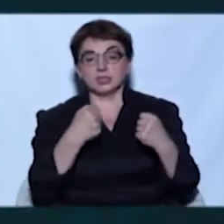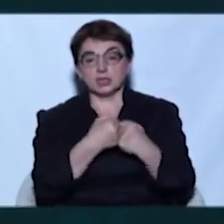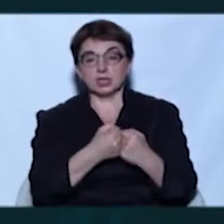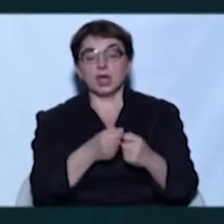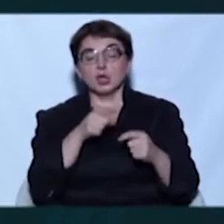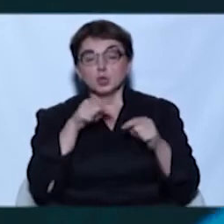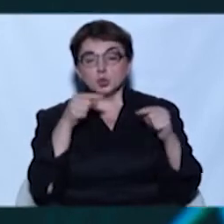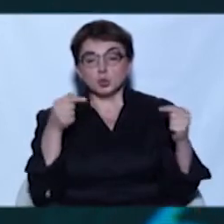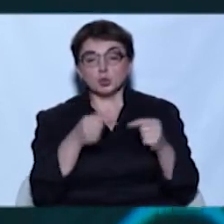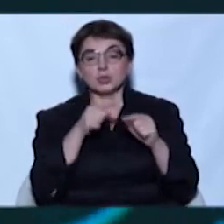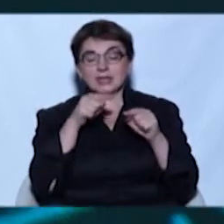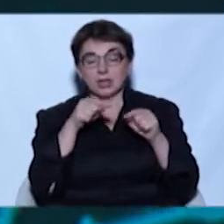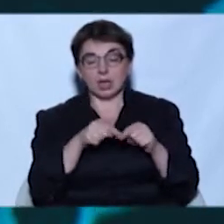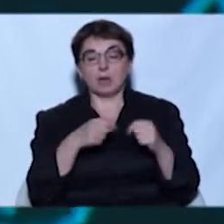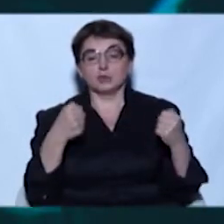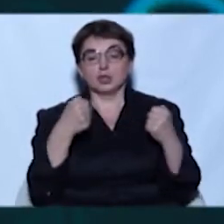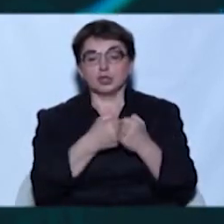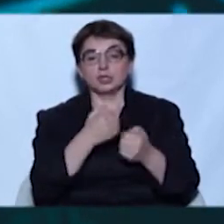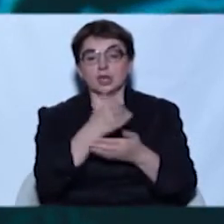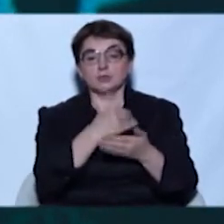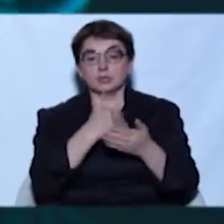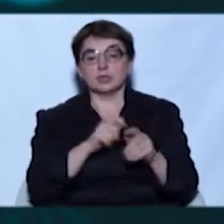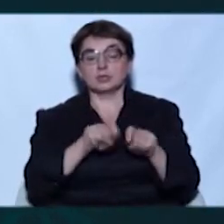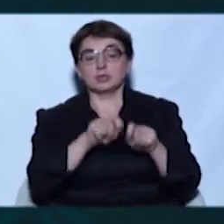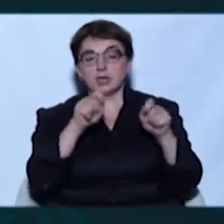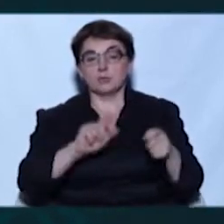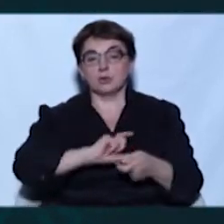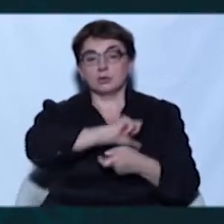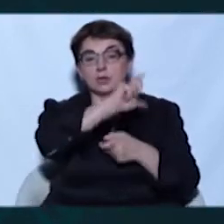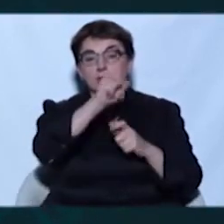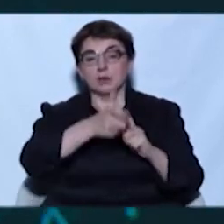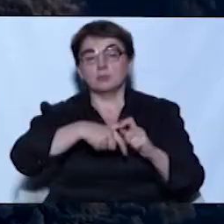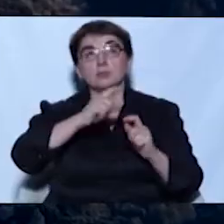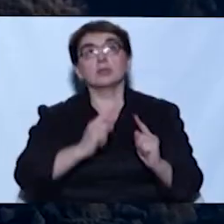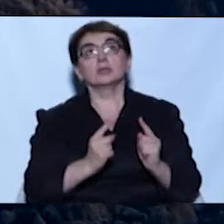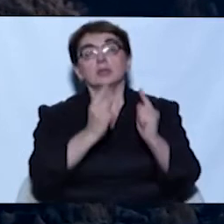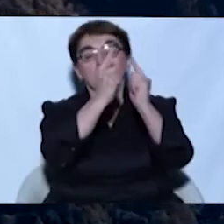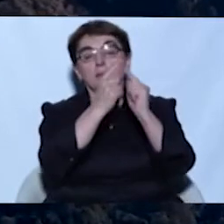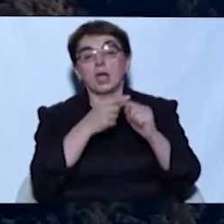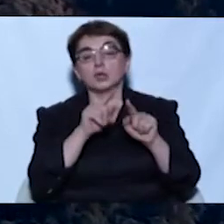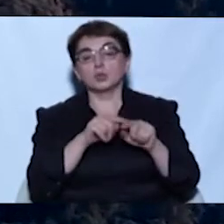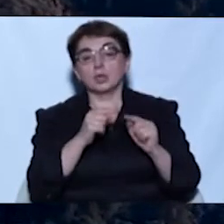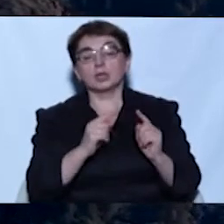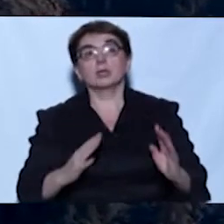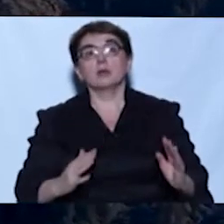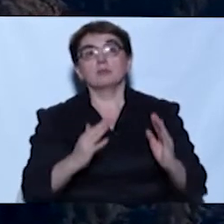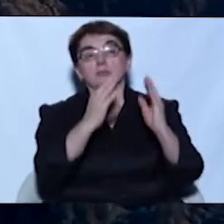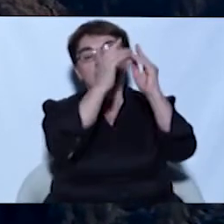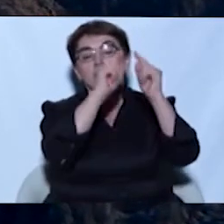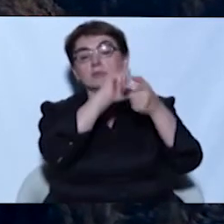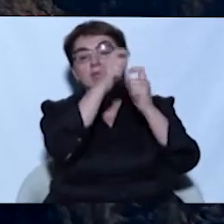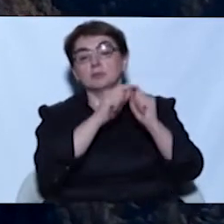აღიმართა სწორედ ეს ჰიმალაის მთები. აი აქედან წარმოიშვა ჩვენი უმაღლესი მთების აი ეს მთელი